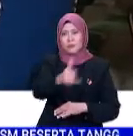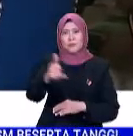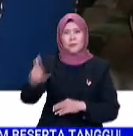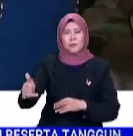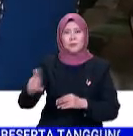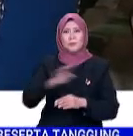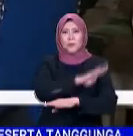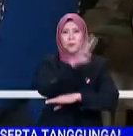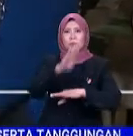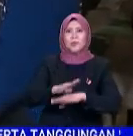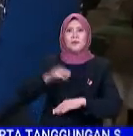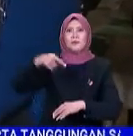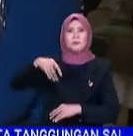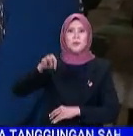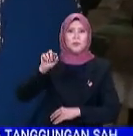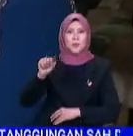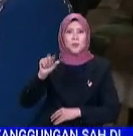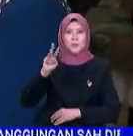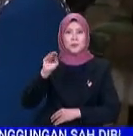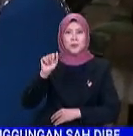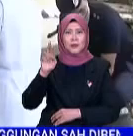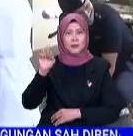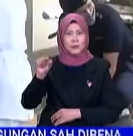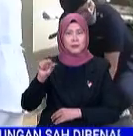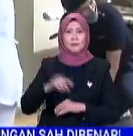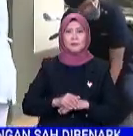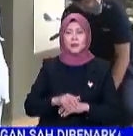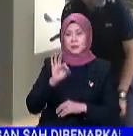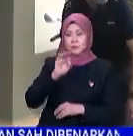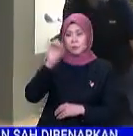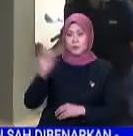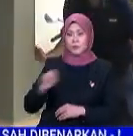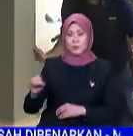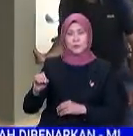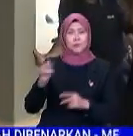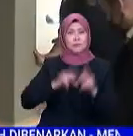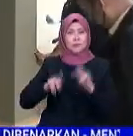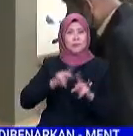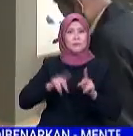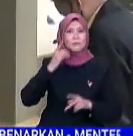Payung Marang. Sementara itu, lebih 90% penduduk dewasa di negeri ini